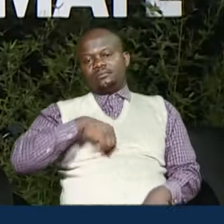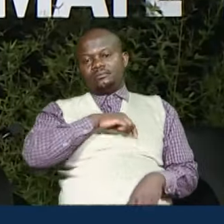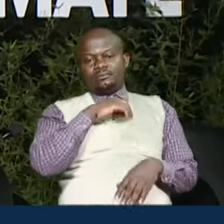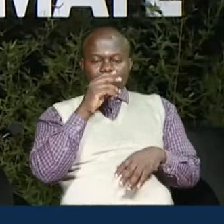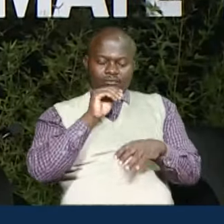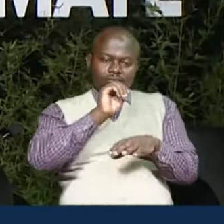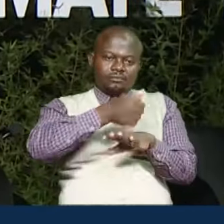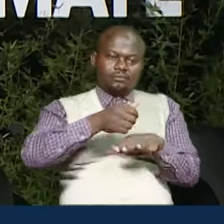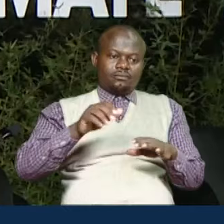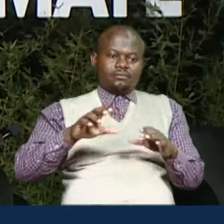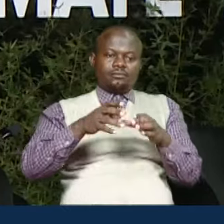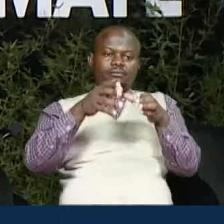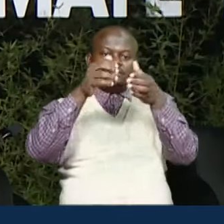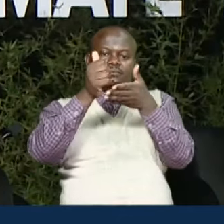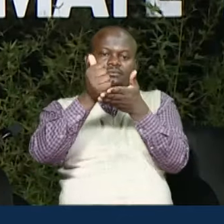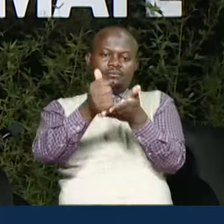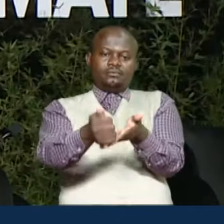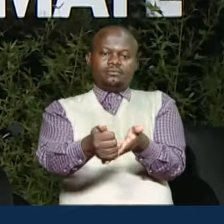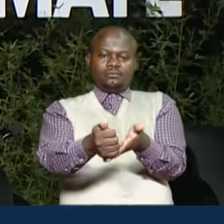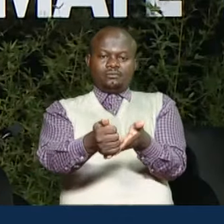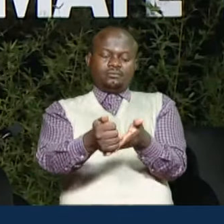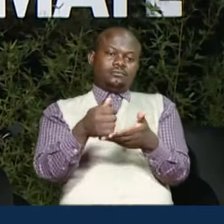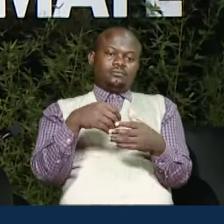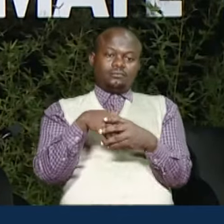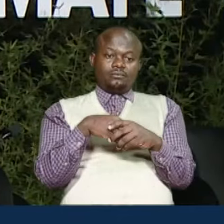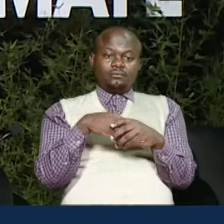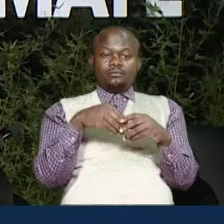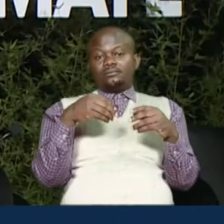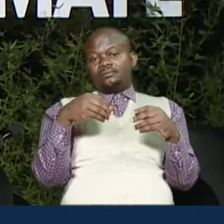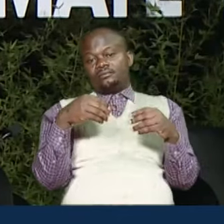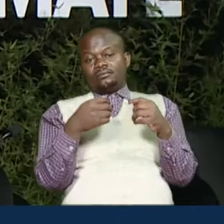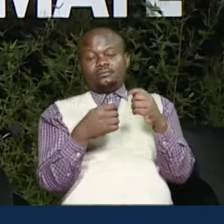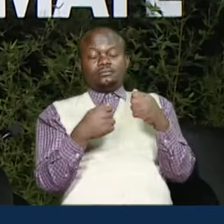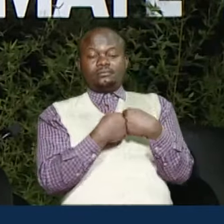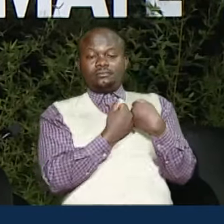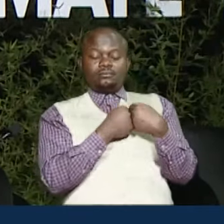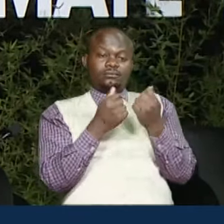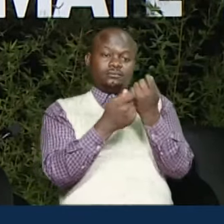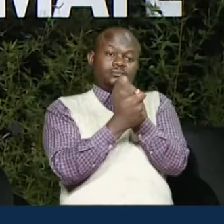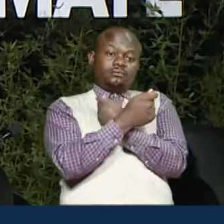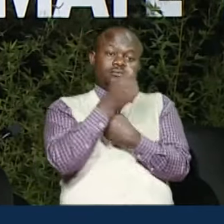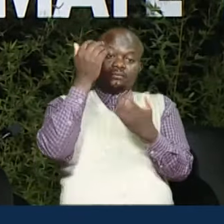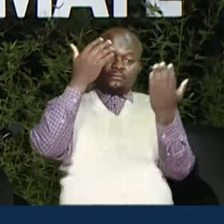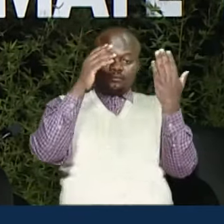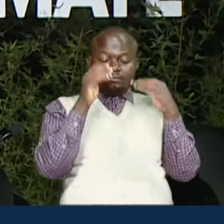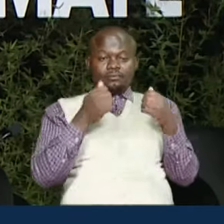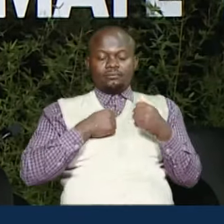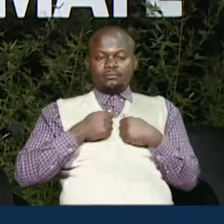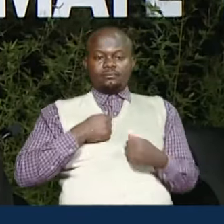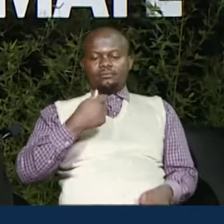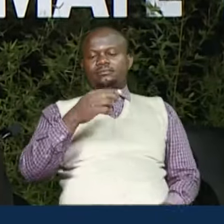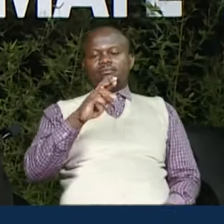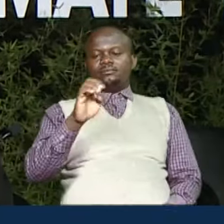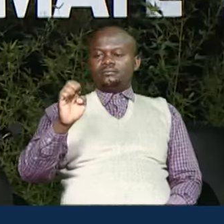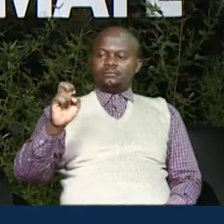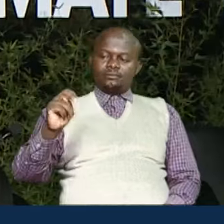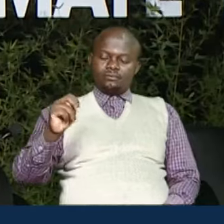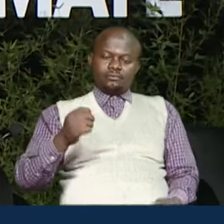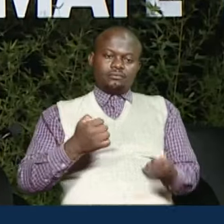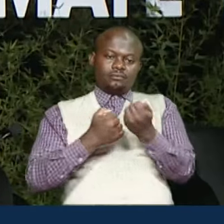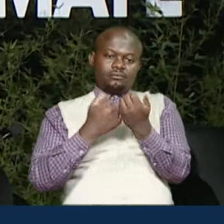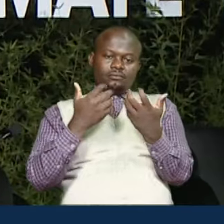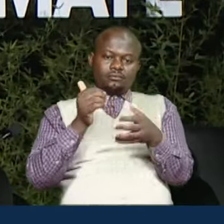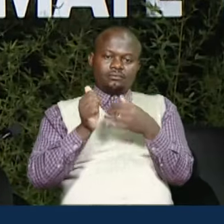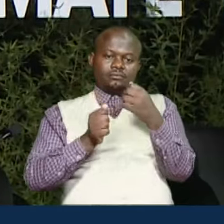ry'ikigega gifasha mu guhangana n'ingaruka z'imihindagurikire y'ibihe, Rwanda Green Fund, kimaze nibura nyuma